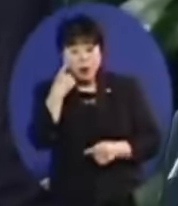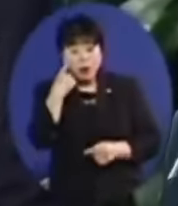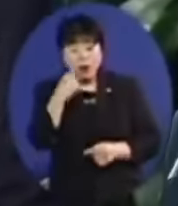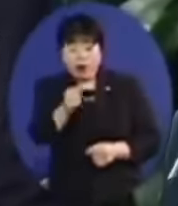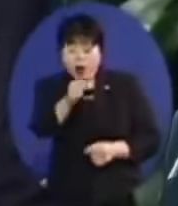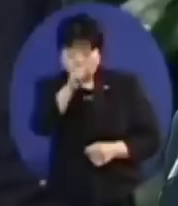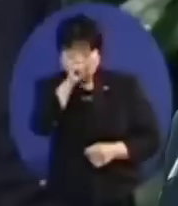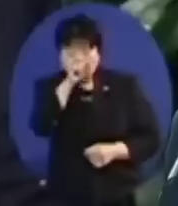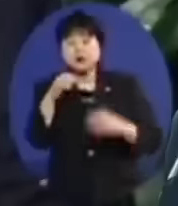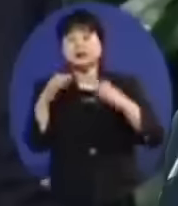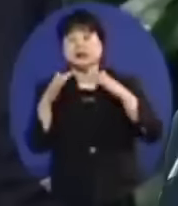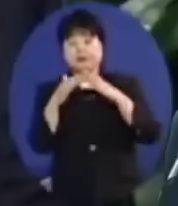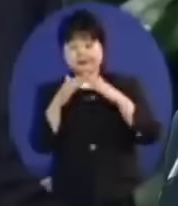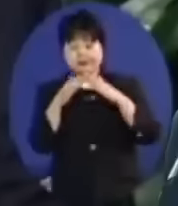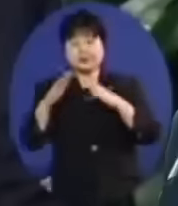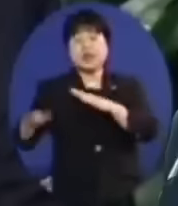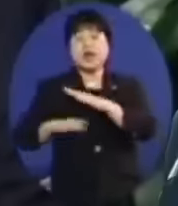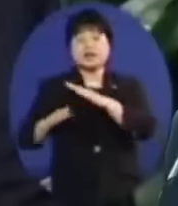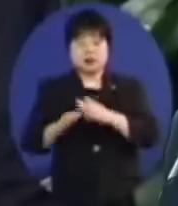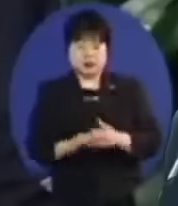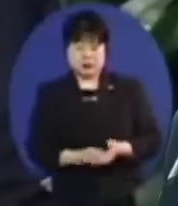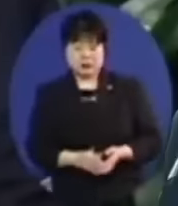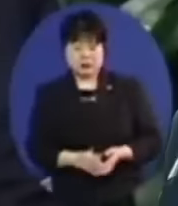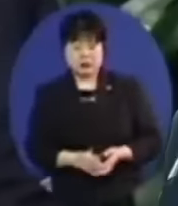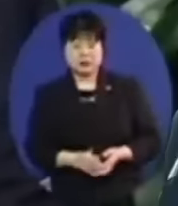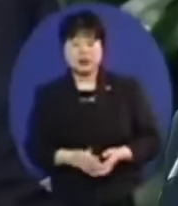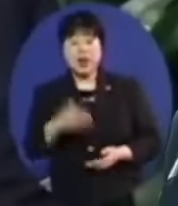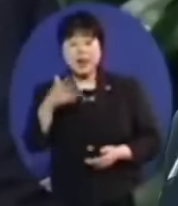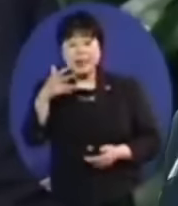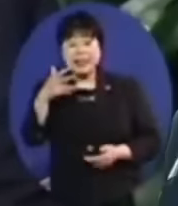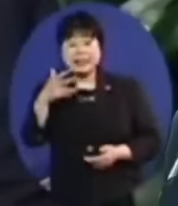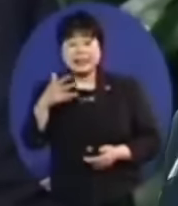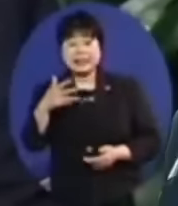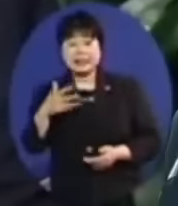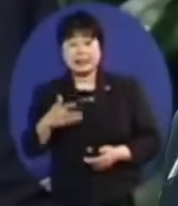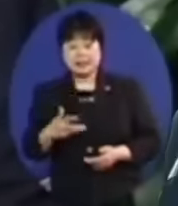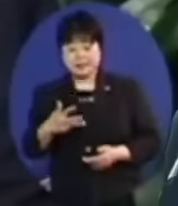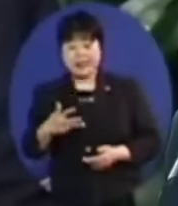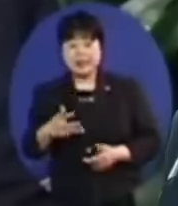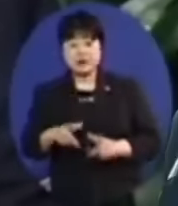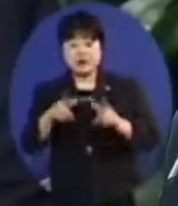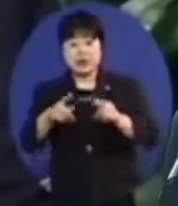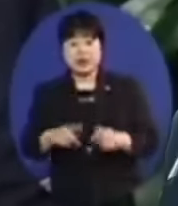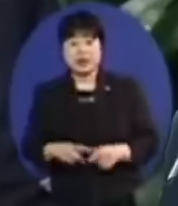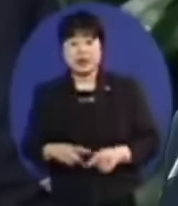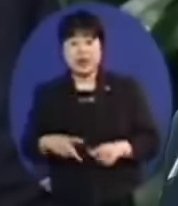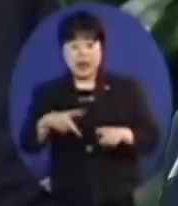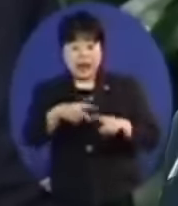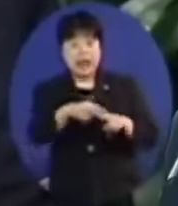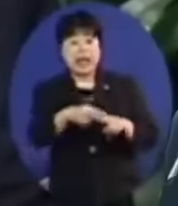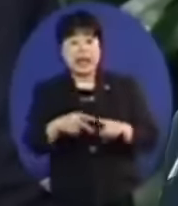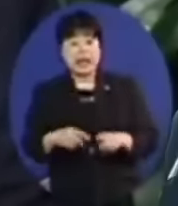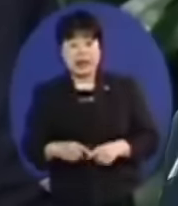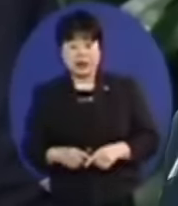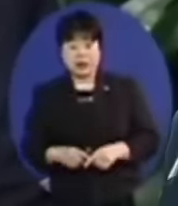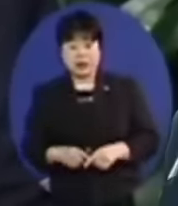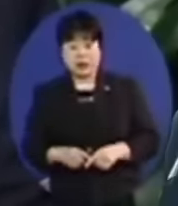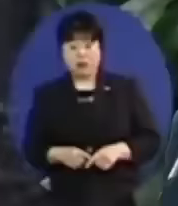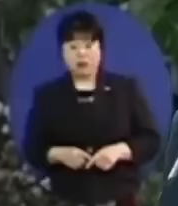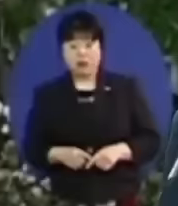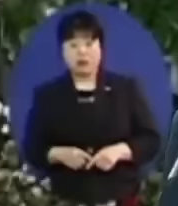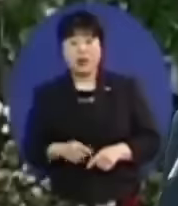좋아요. 8일 만에 할례를 받은 자로서 이스라엘 족속 중에 베냐민 지파의